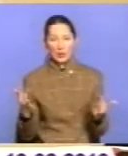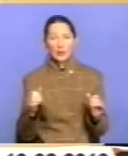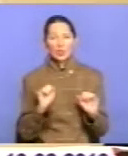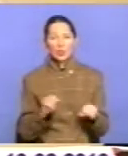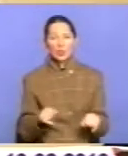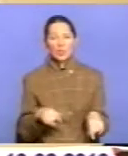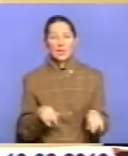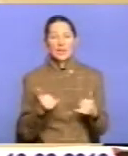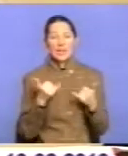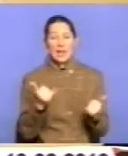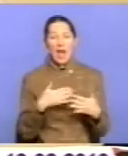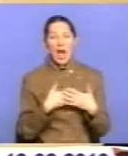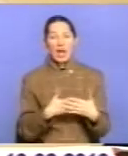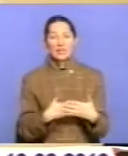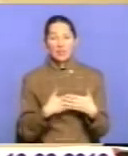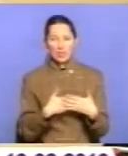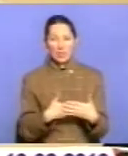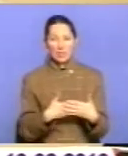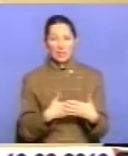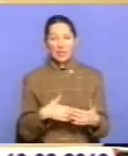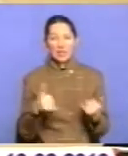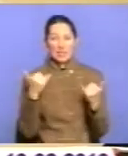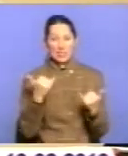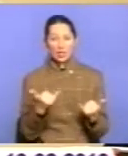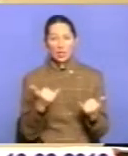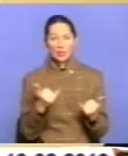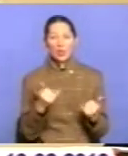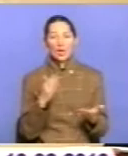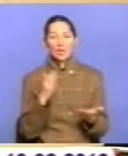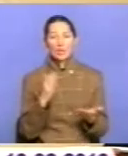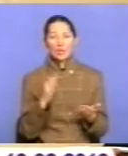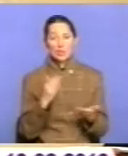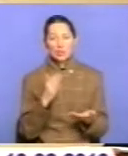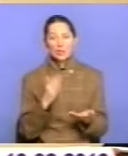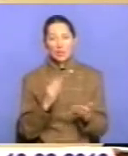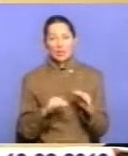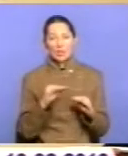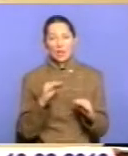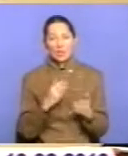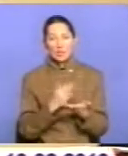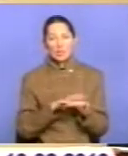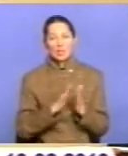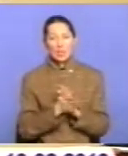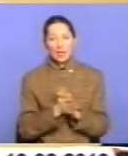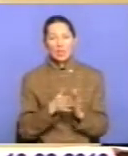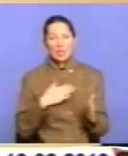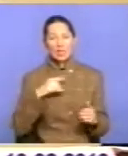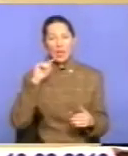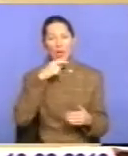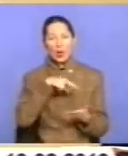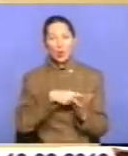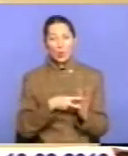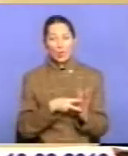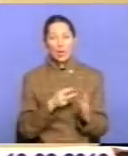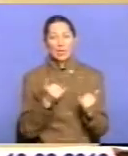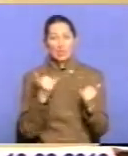для активизации сегодняшнего состояния нашей экономики. И вот здесь